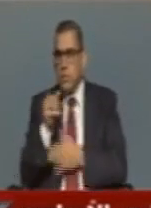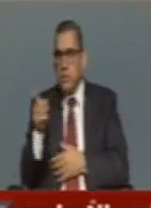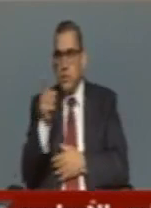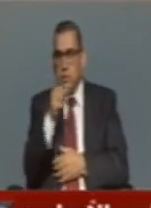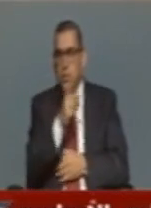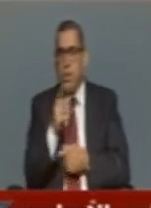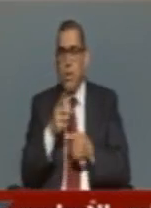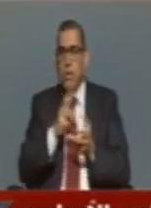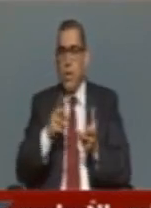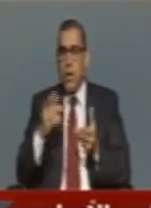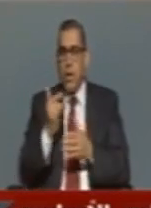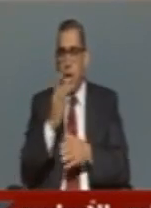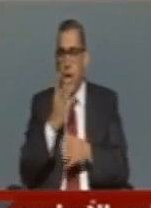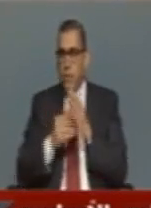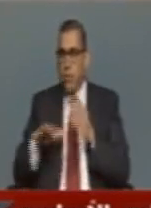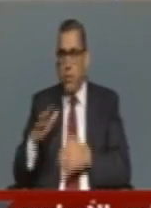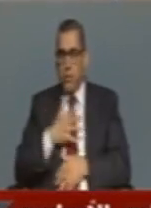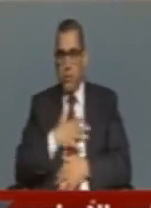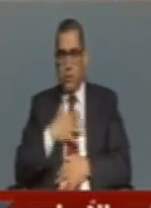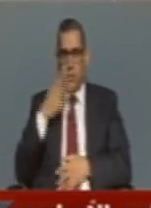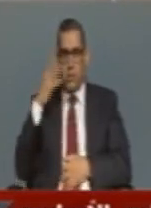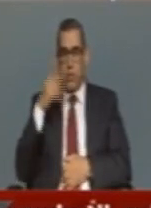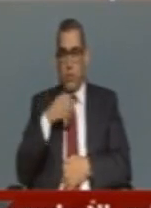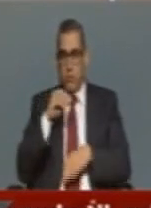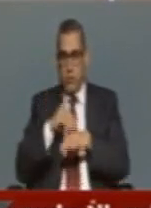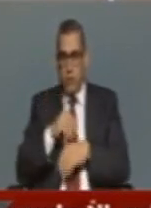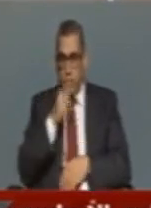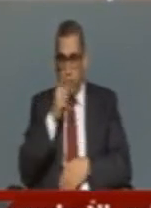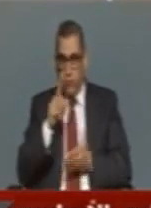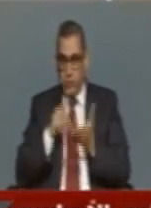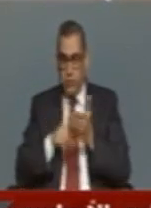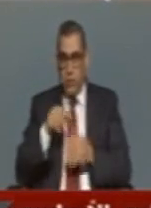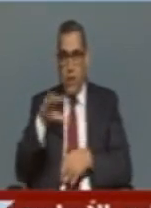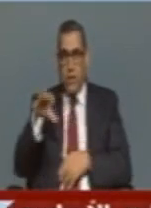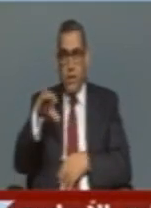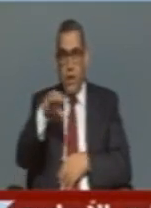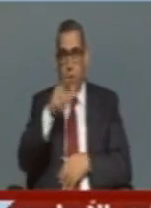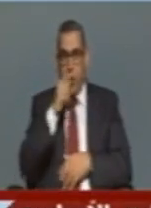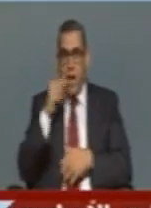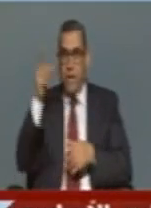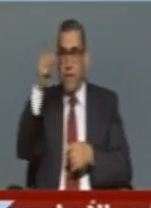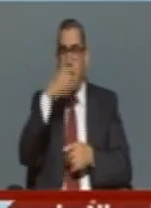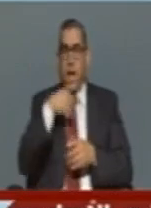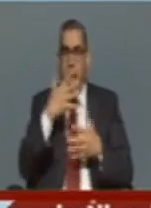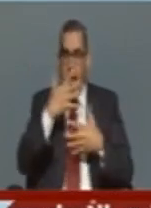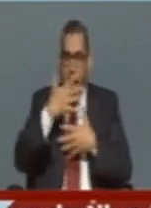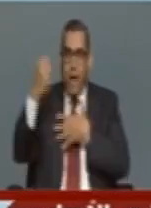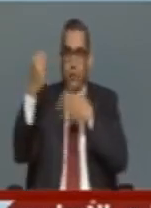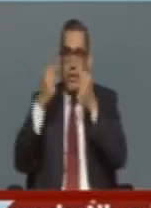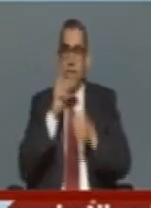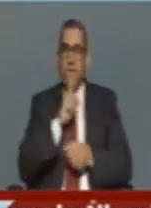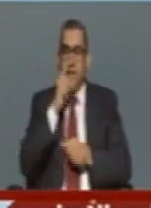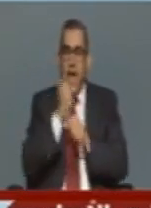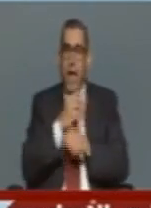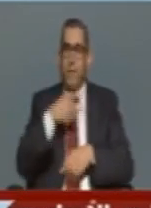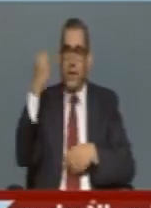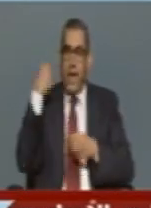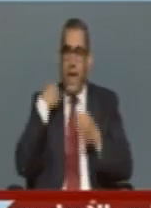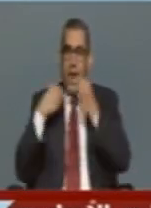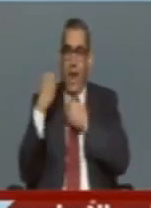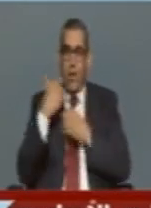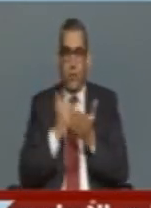والولاد مطلوبين. وعايز اقول لفخامتك احنا عندنا دول طالبه مننا فنيين للعمل في هذه للعمل